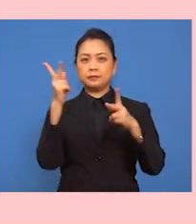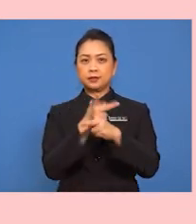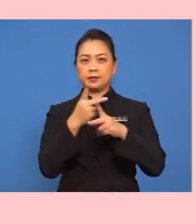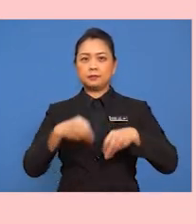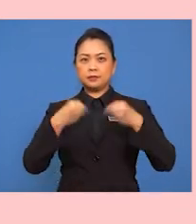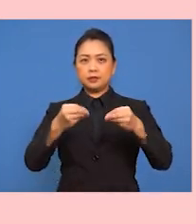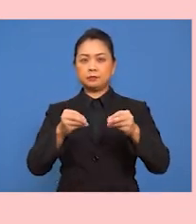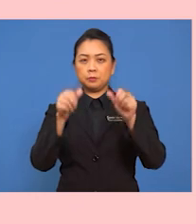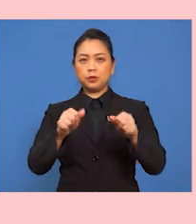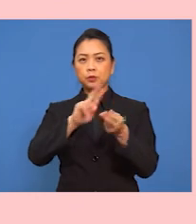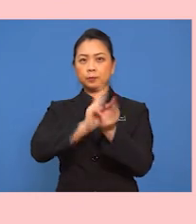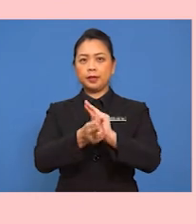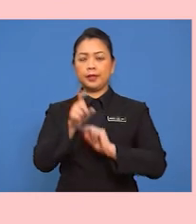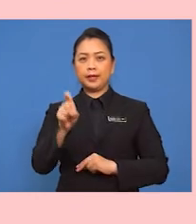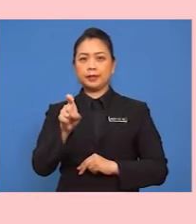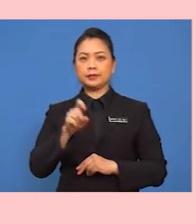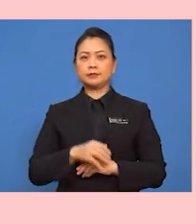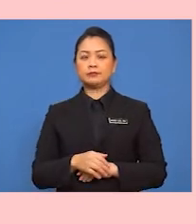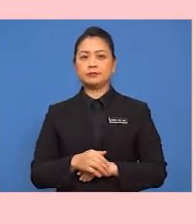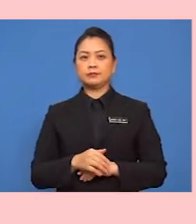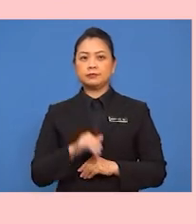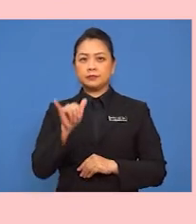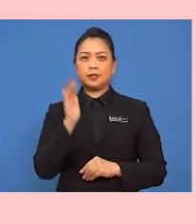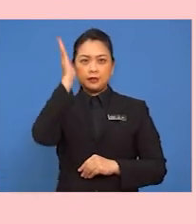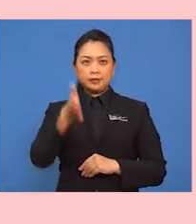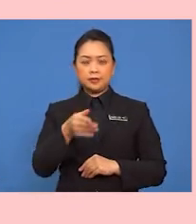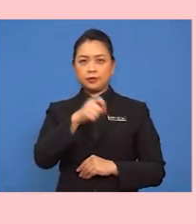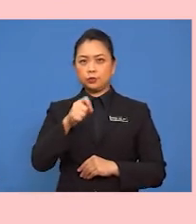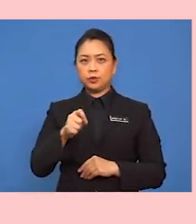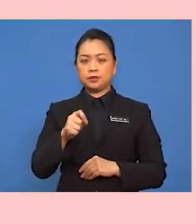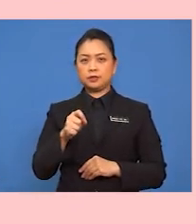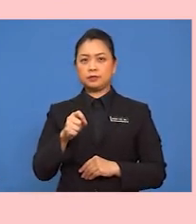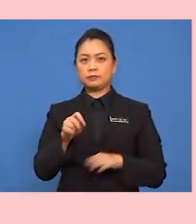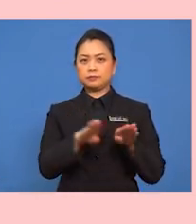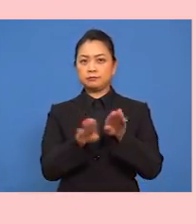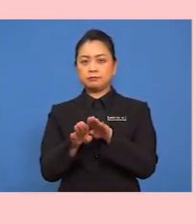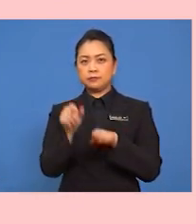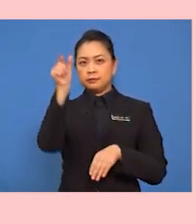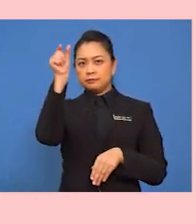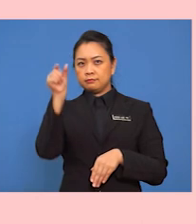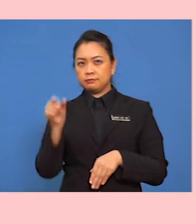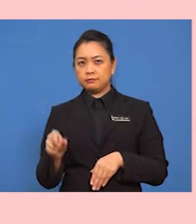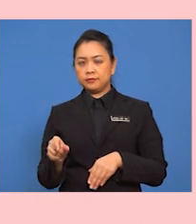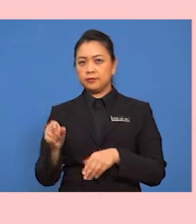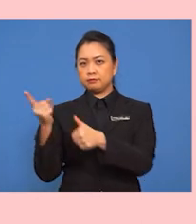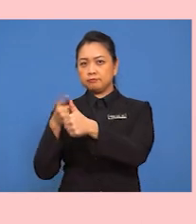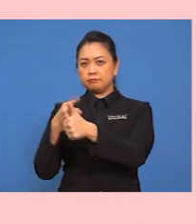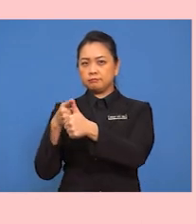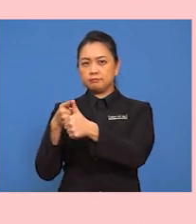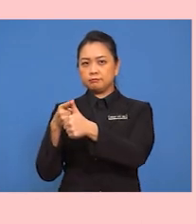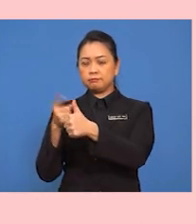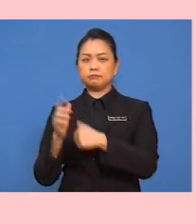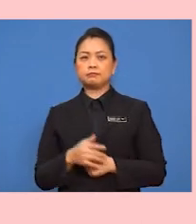bagi pemboleh ubah X yang akan ditulis sebagai lajo pertama bagi